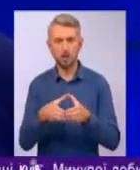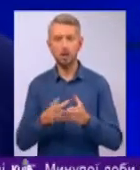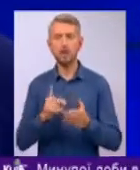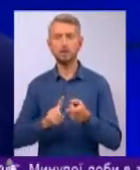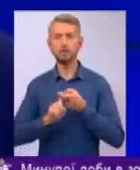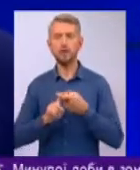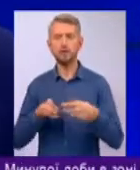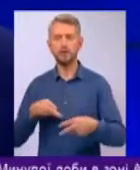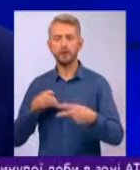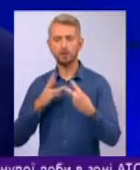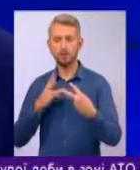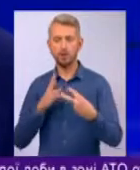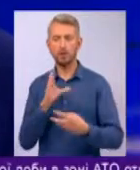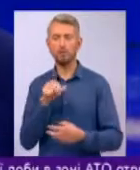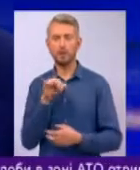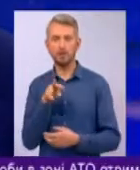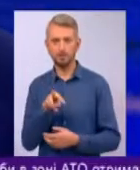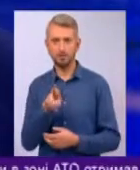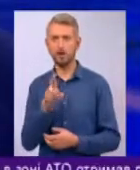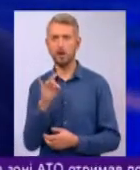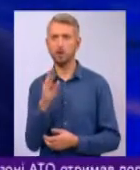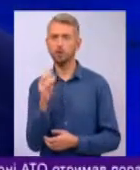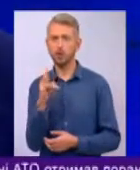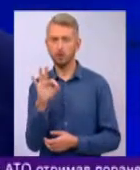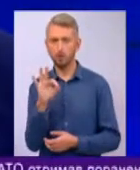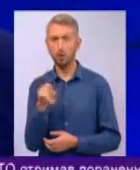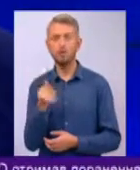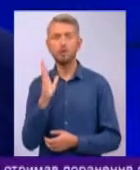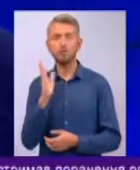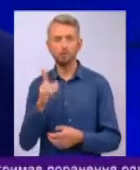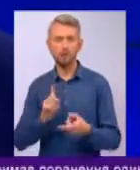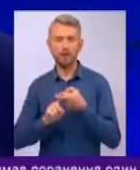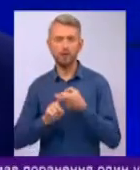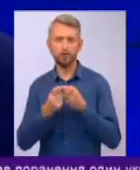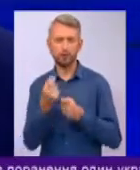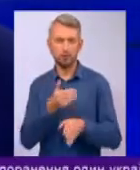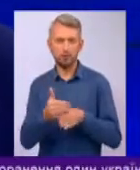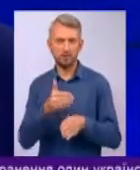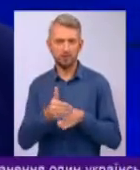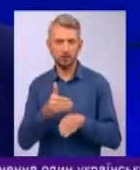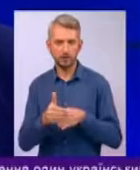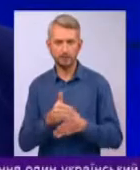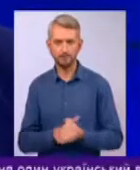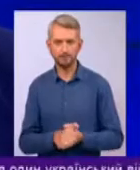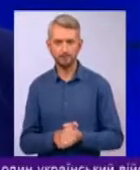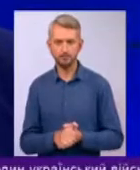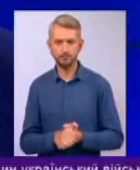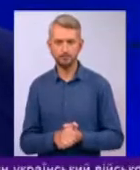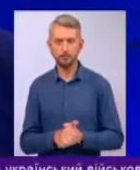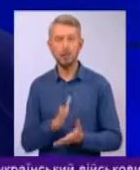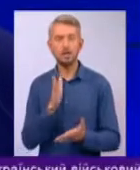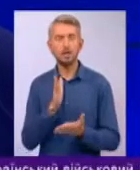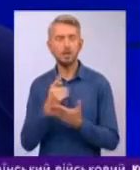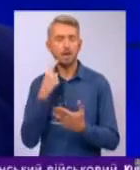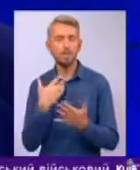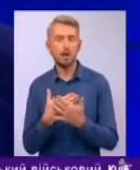зв'язку Вадим Ярошенко, він з'явиться на зв'язку трошки пізніше. І є